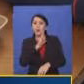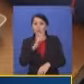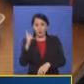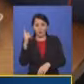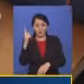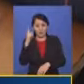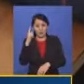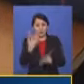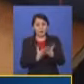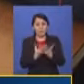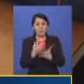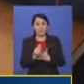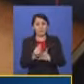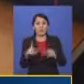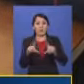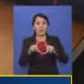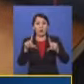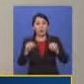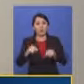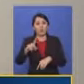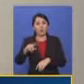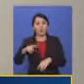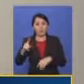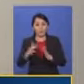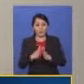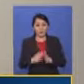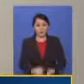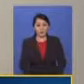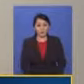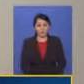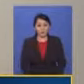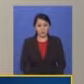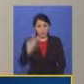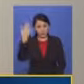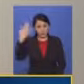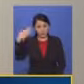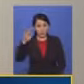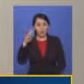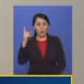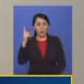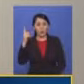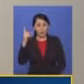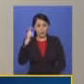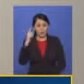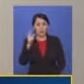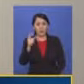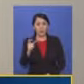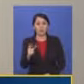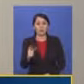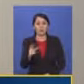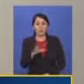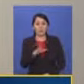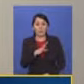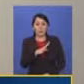хабарласып, төлем жасау үшін картасының нөмірін сұраған. Оған белгісіз бір абоненттік нөмірдің адам хабарласып,